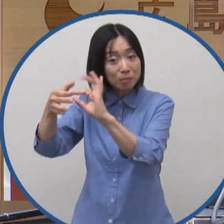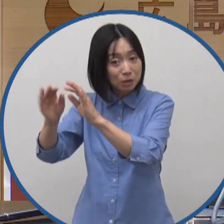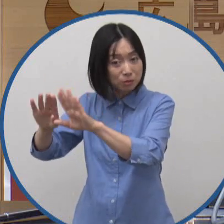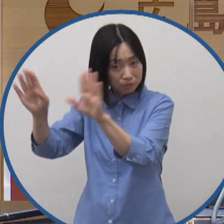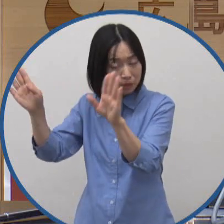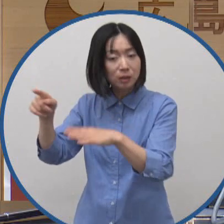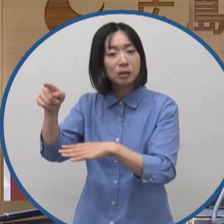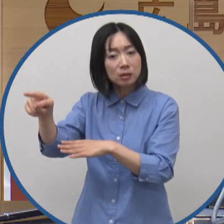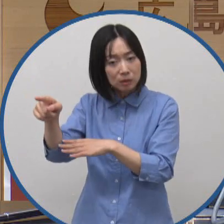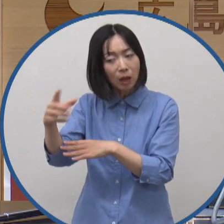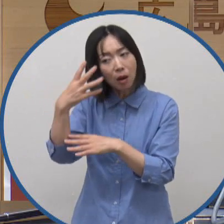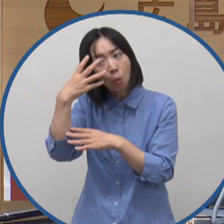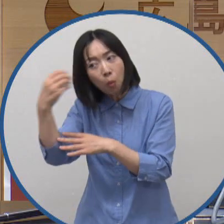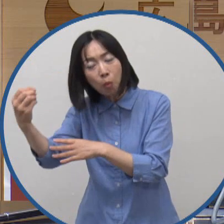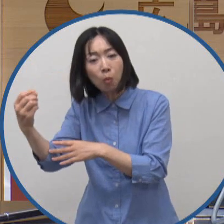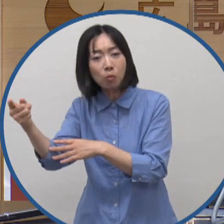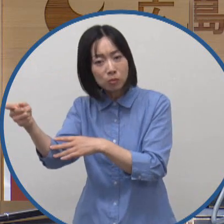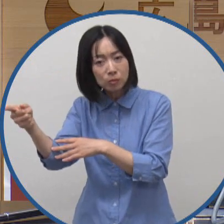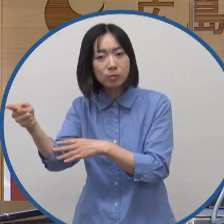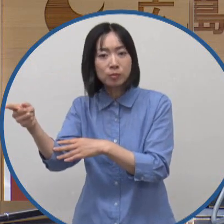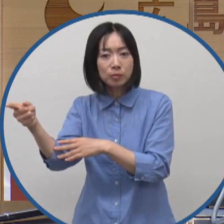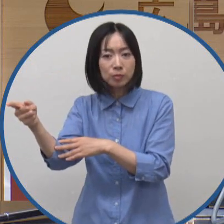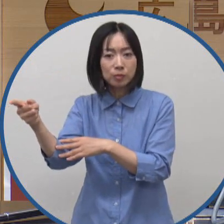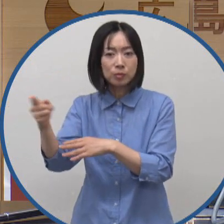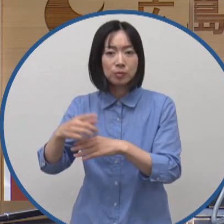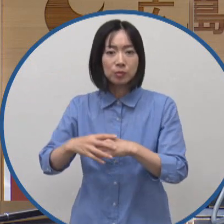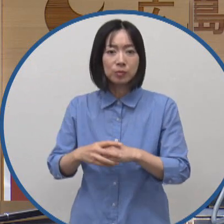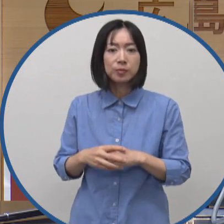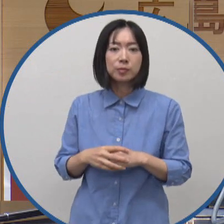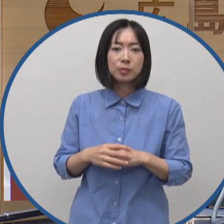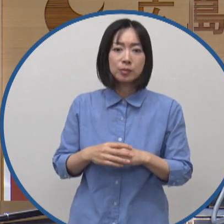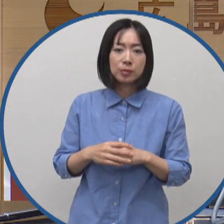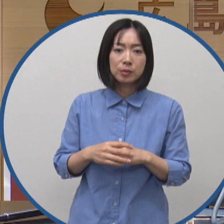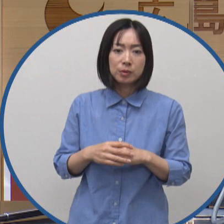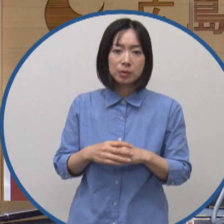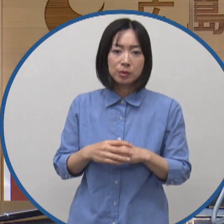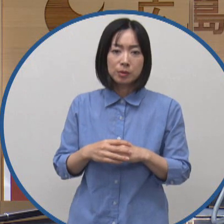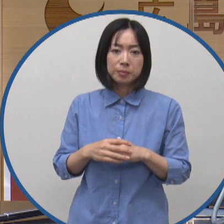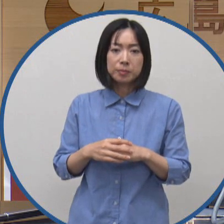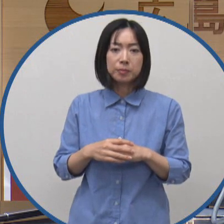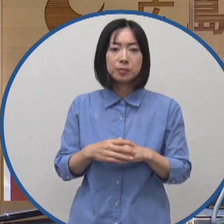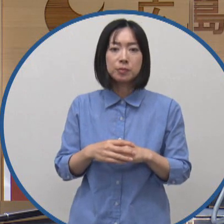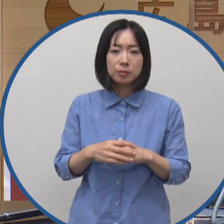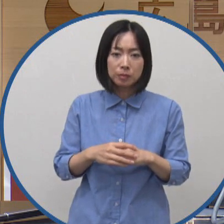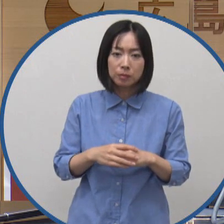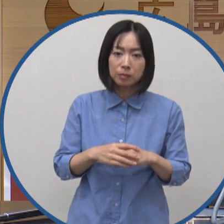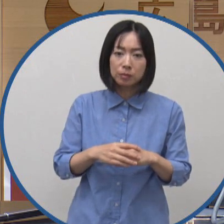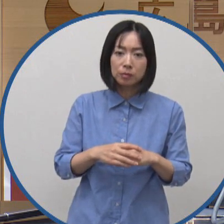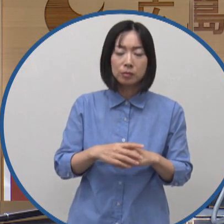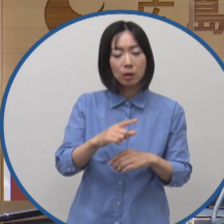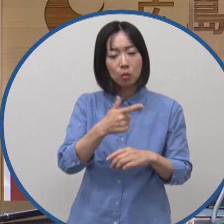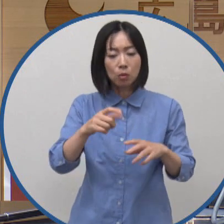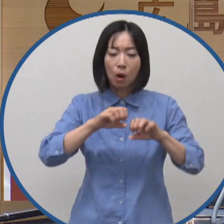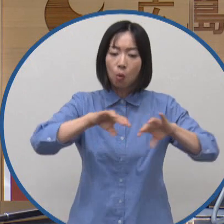そちらにこう向いたりしててですね、その報道内容がなかなか届いていない